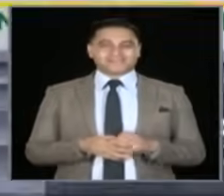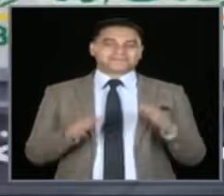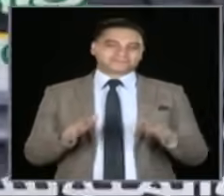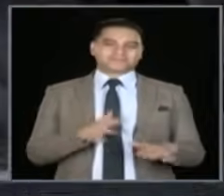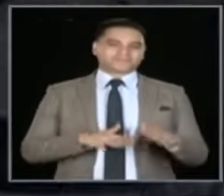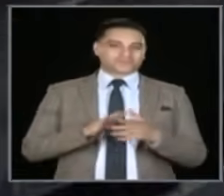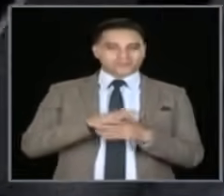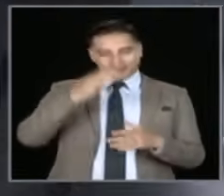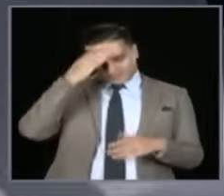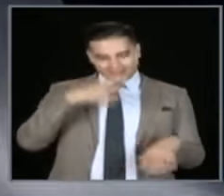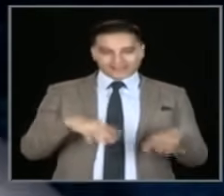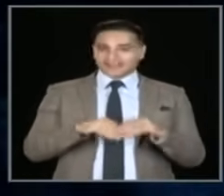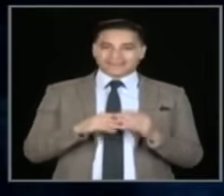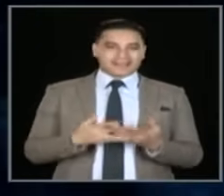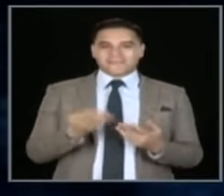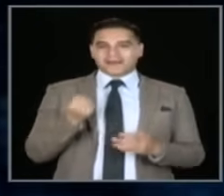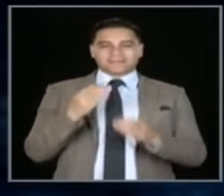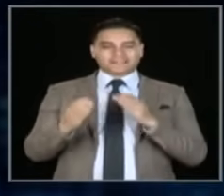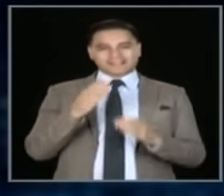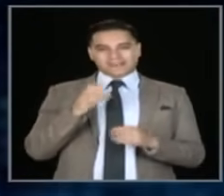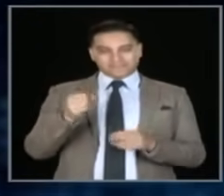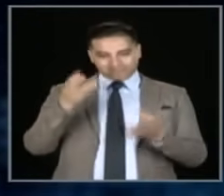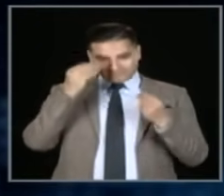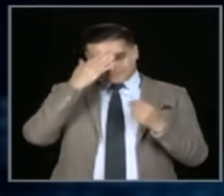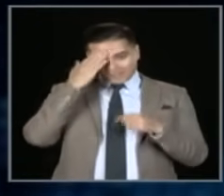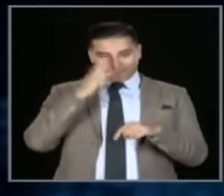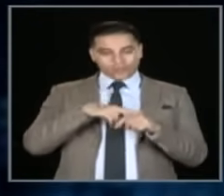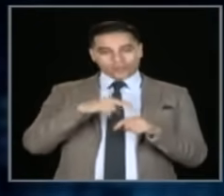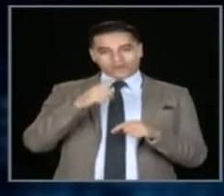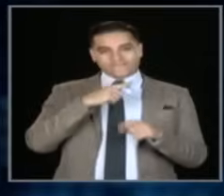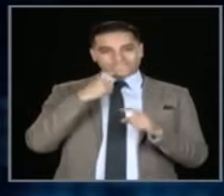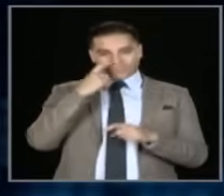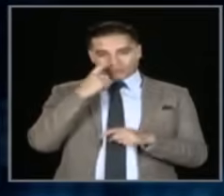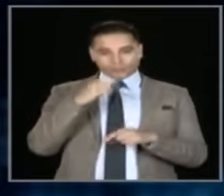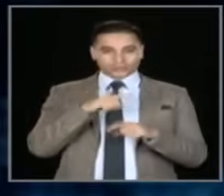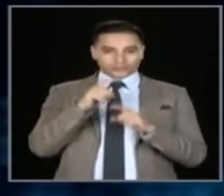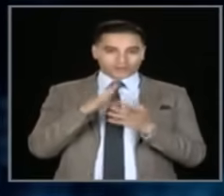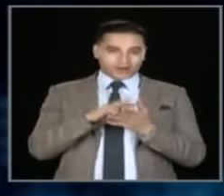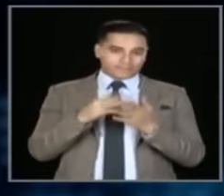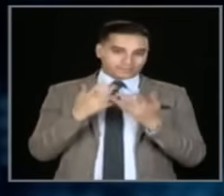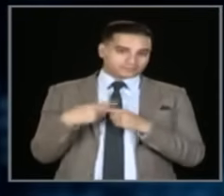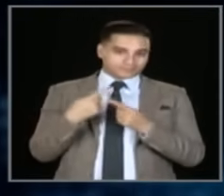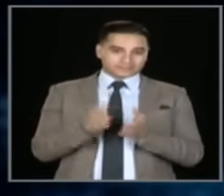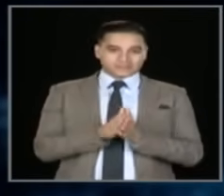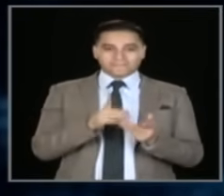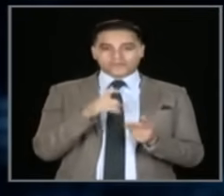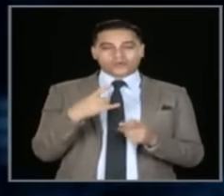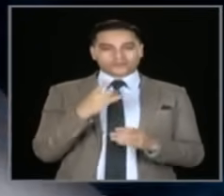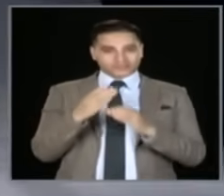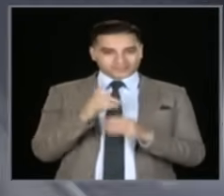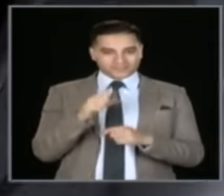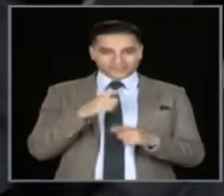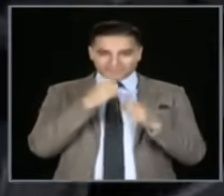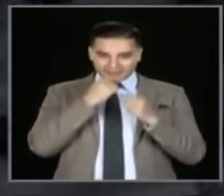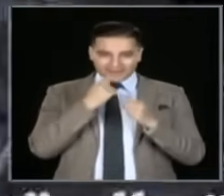وبكده أصحابنا العباقرة جمعوا 40 نقطة في فقرة المعرفة والفنون، ويبقى الرصيد لحد دلوقتي 110 نقطة في